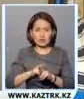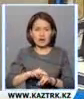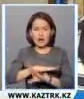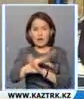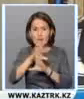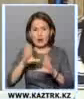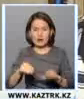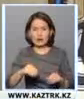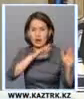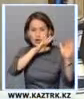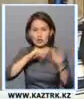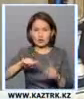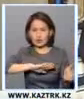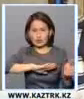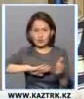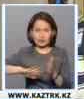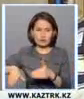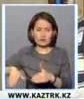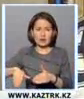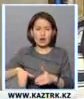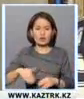Сол қар бір рет жауап өтеді, осы 5 қонақта.